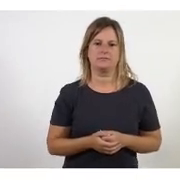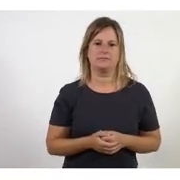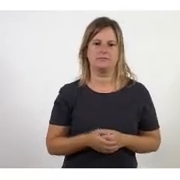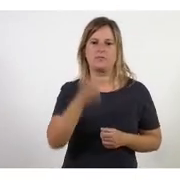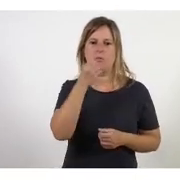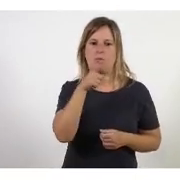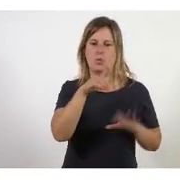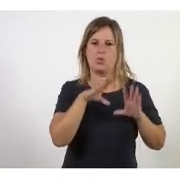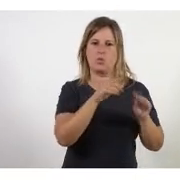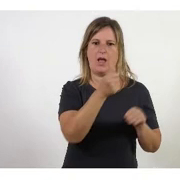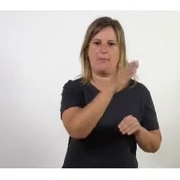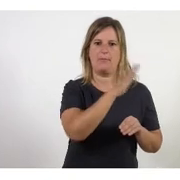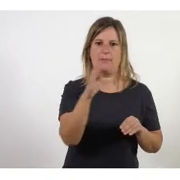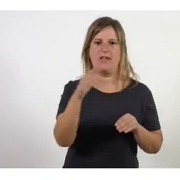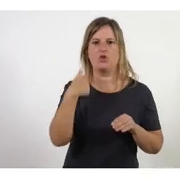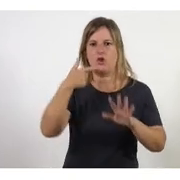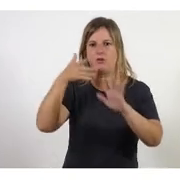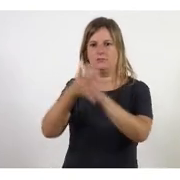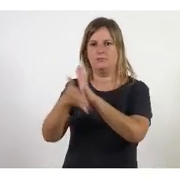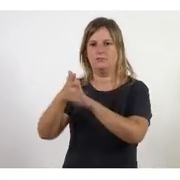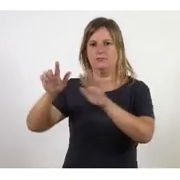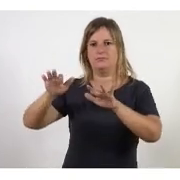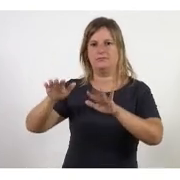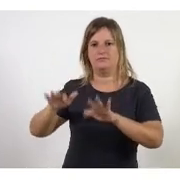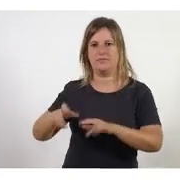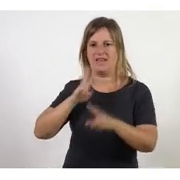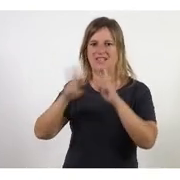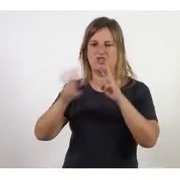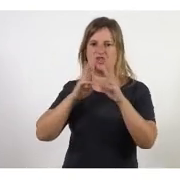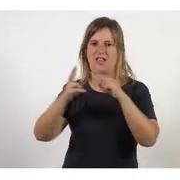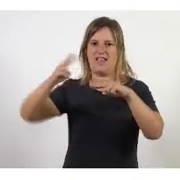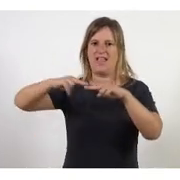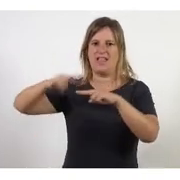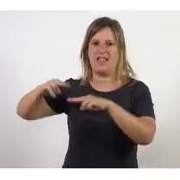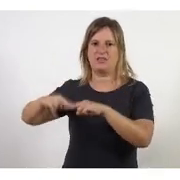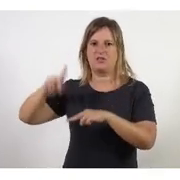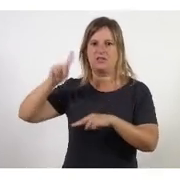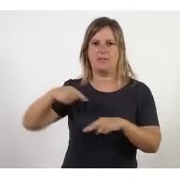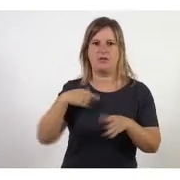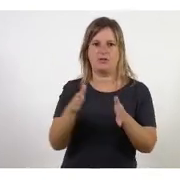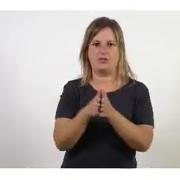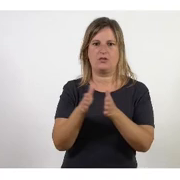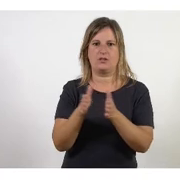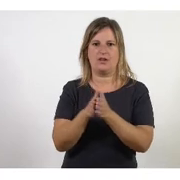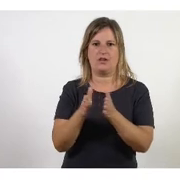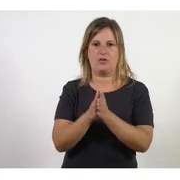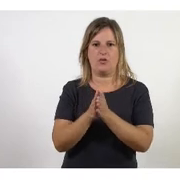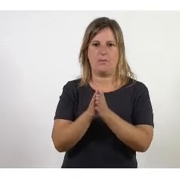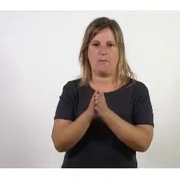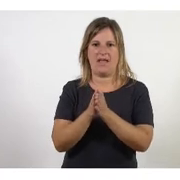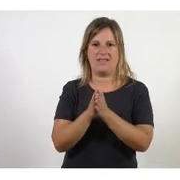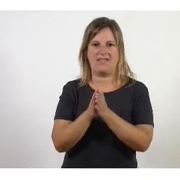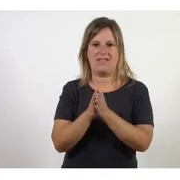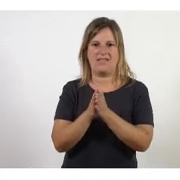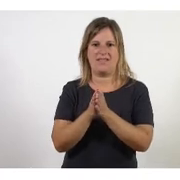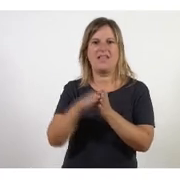mòbil i jo ara en el xat us escric els enllaços i també el nostre company de la DGA, que en Christian, també us posarà un